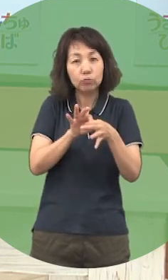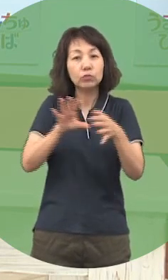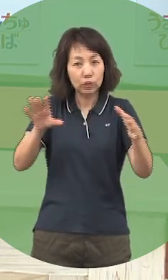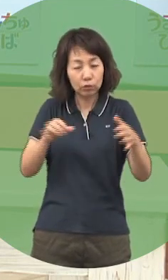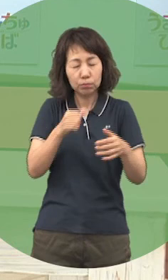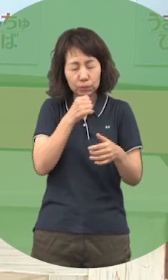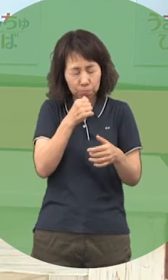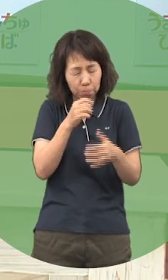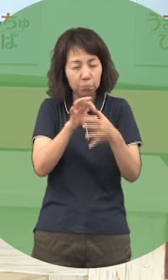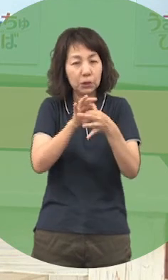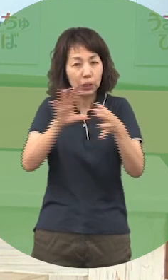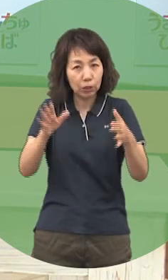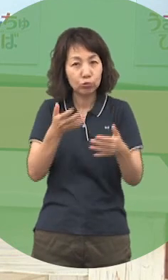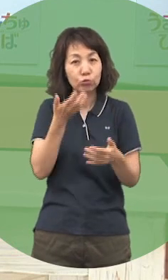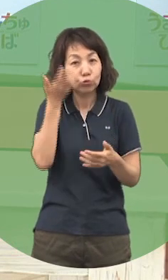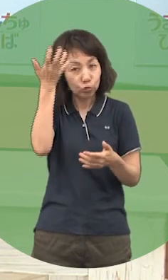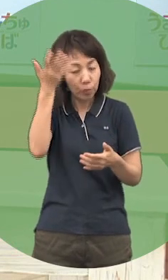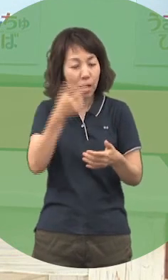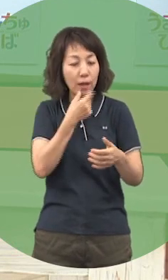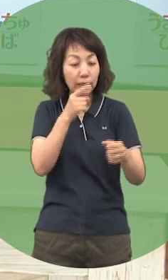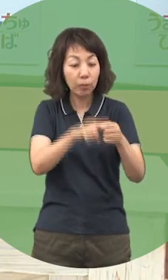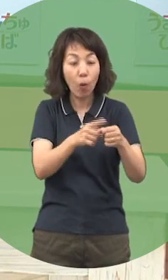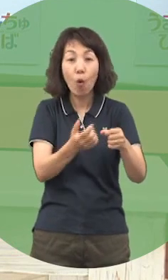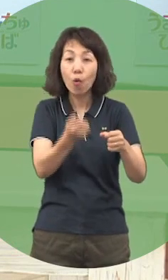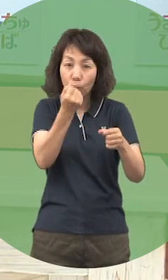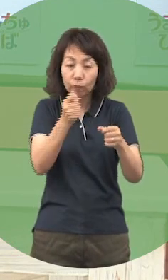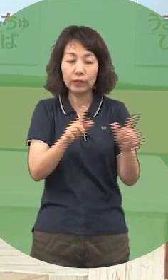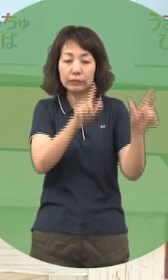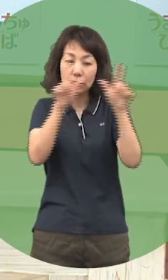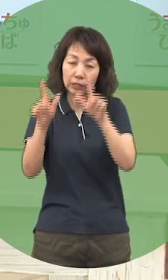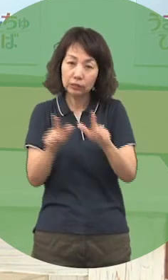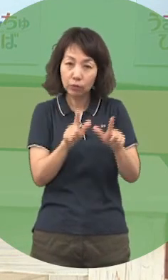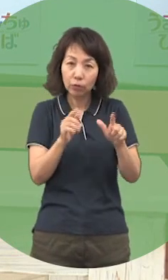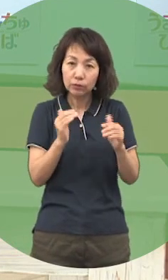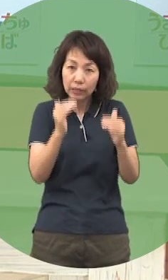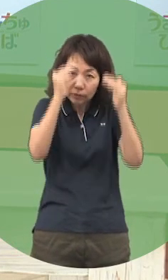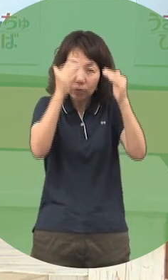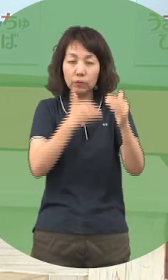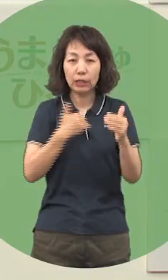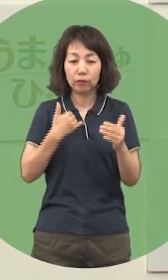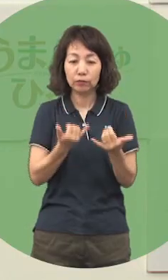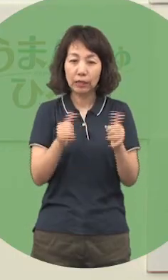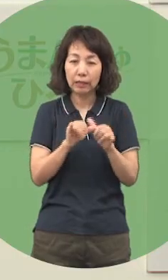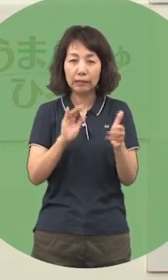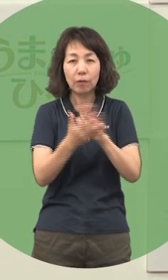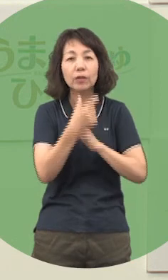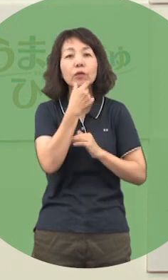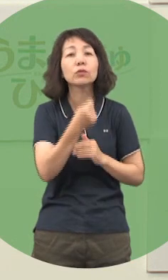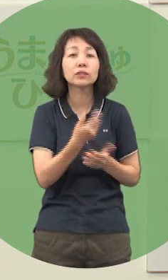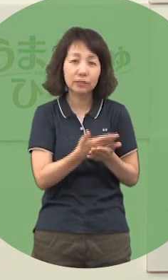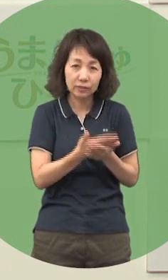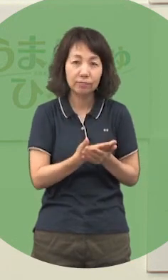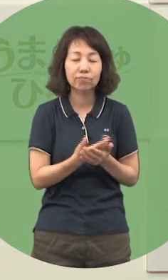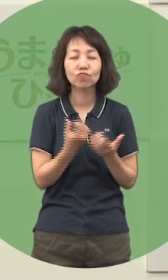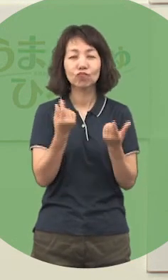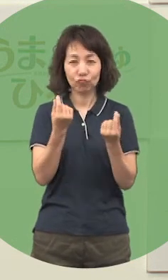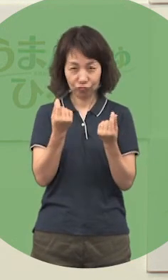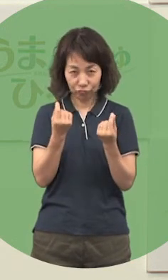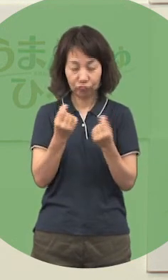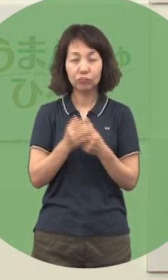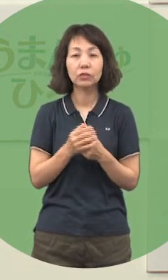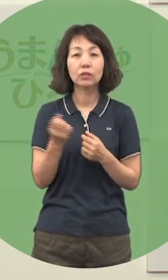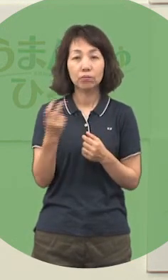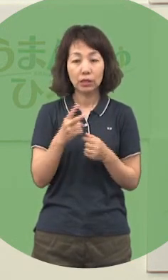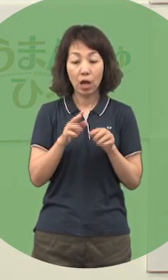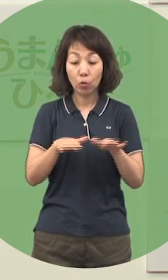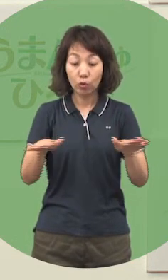く、夢や希望を持って成長できる社会になってほしいですよね。 そうですね。また、子ども